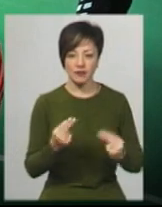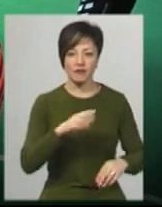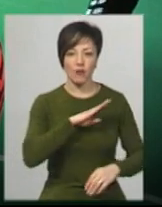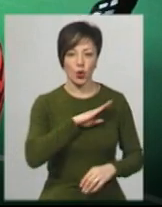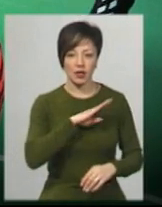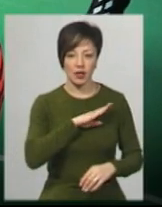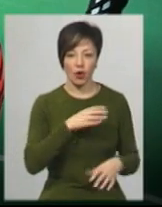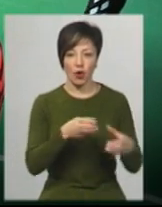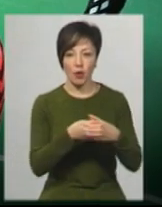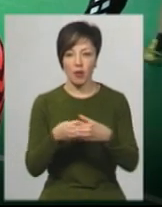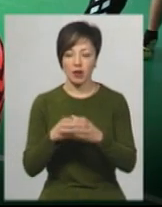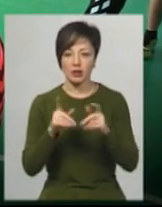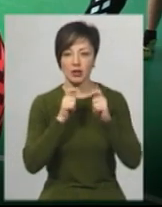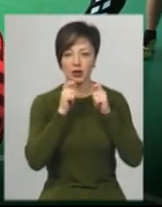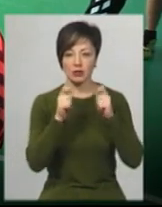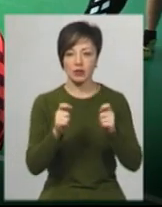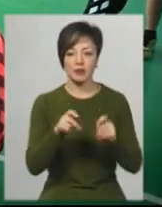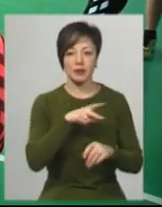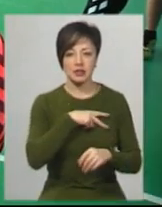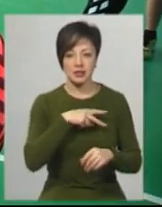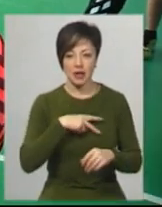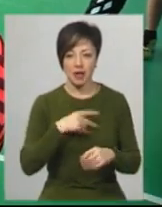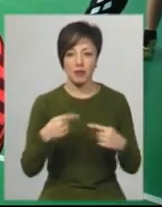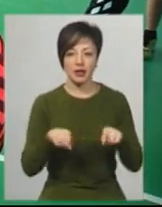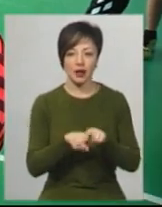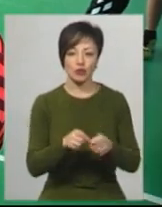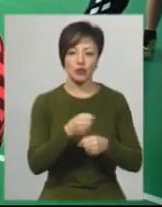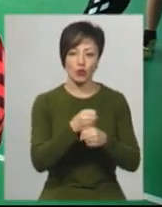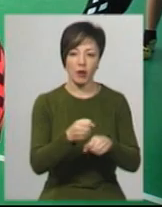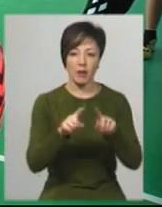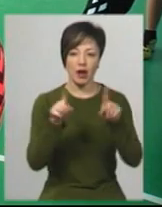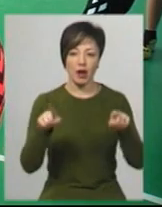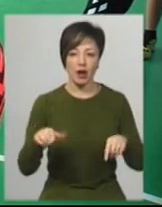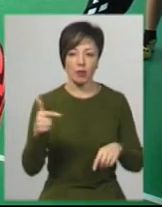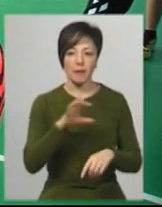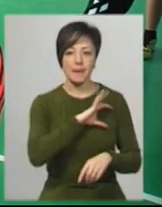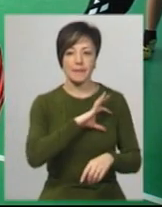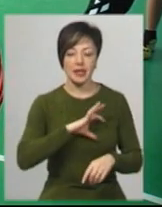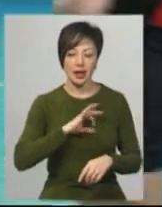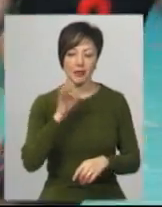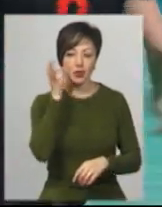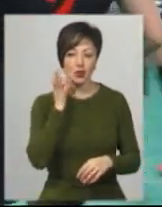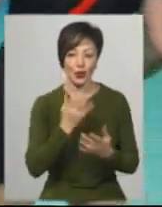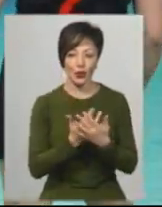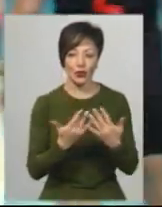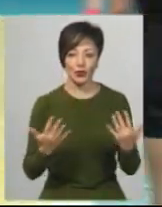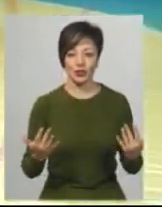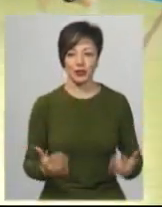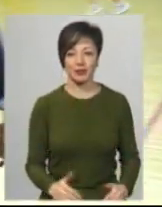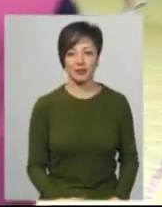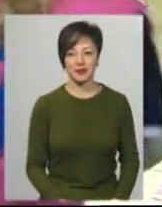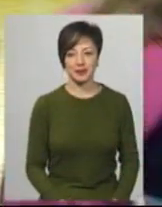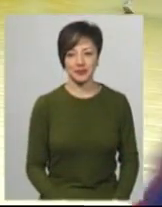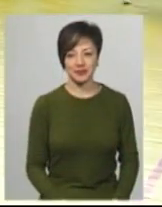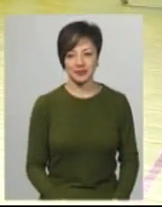воротарі. Команди будуть нагороджені не лише призами, а також кубками, грамотами, медалями і солодощами. Андрій Гуменний,